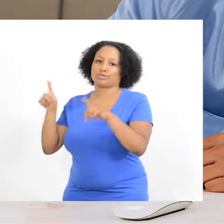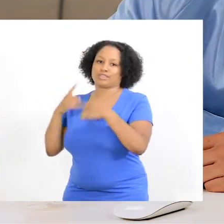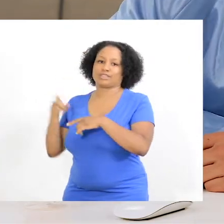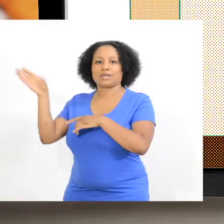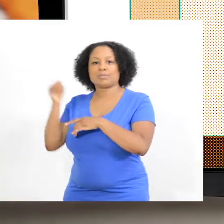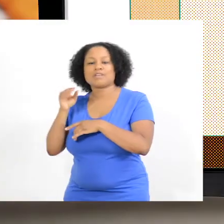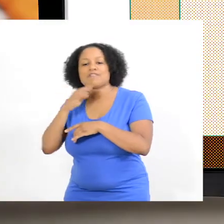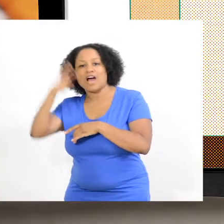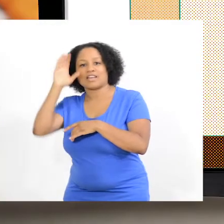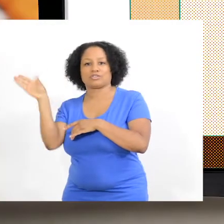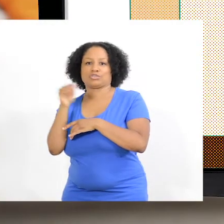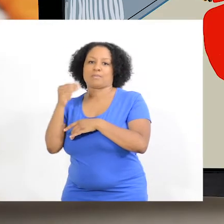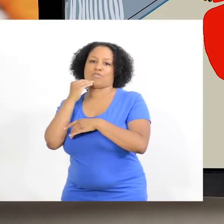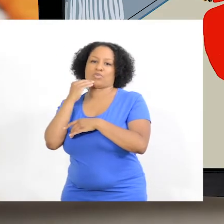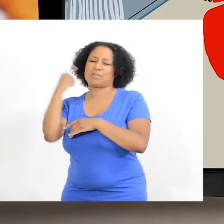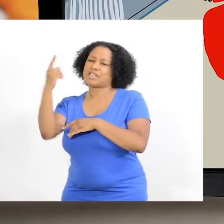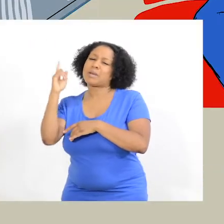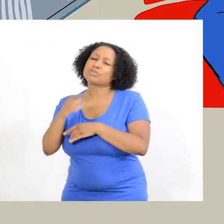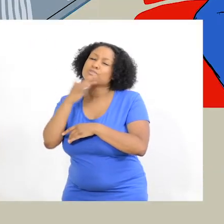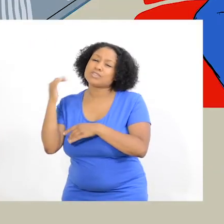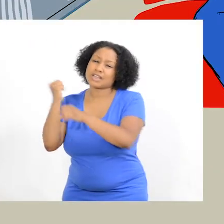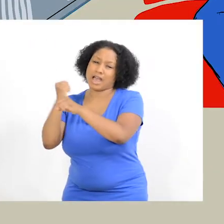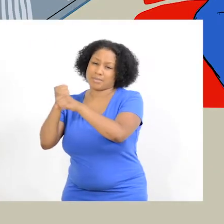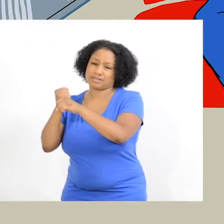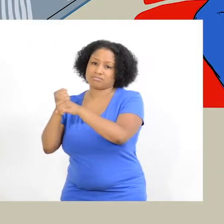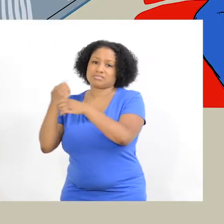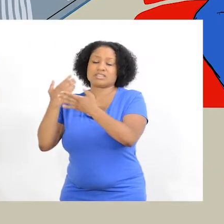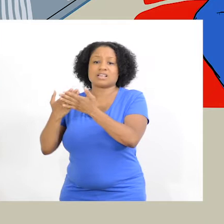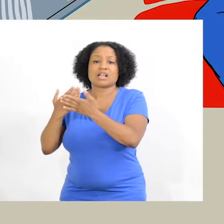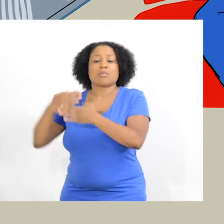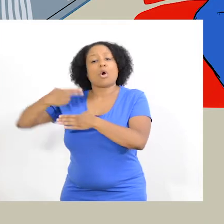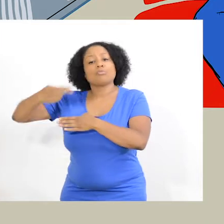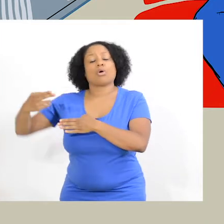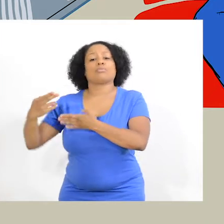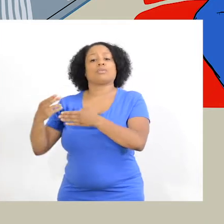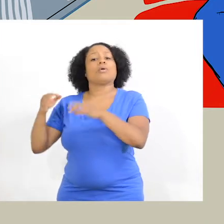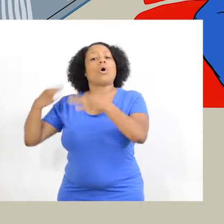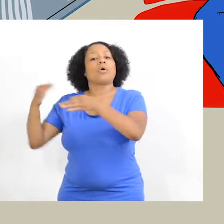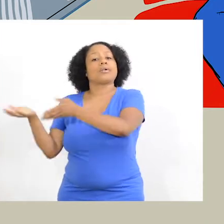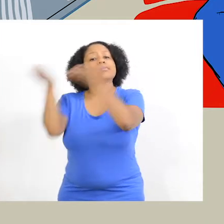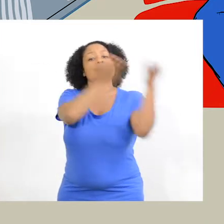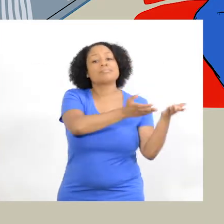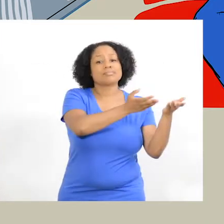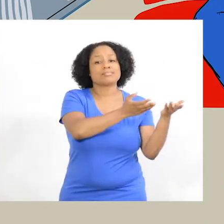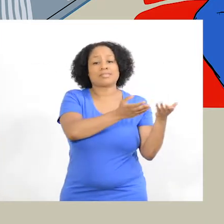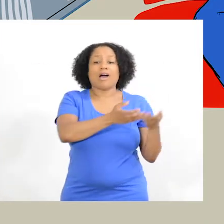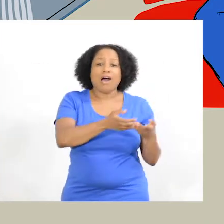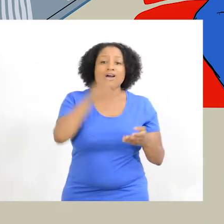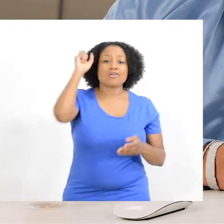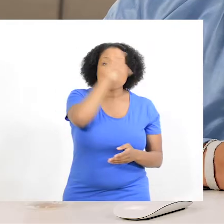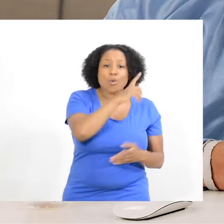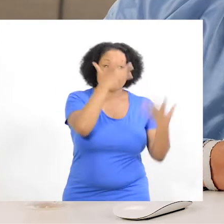und bringt Jamie deswegen oft zu seinem Onkel. Das ist eigentlich voll cool. Letztens, als der Onkel geraucht hat, durfte Jamie sogar einmal